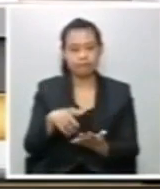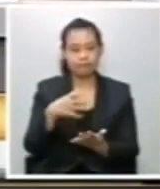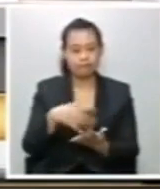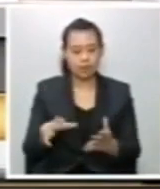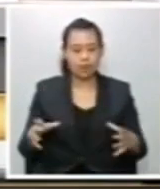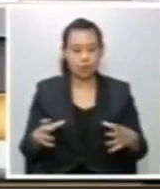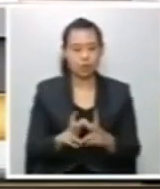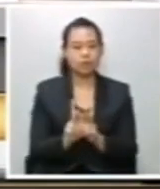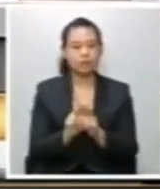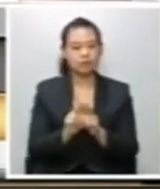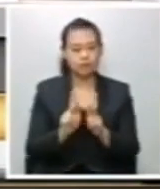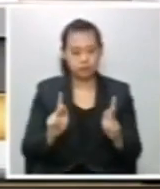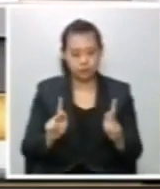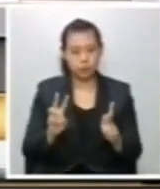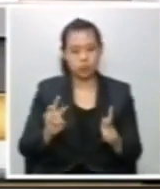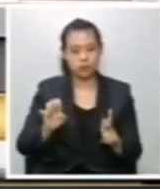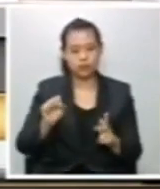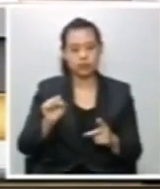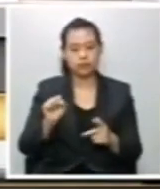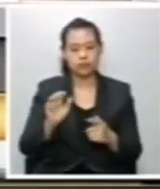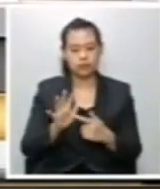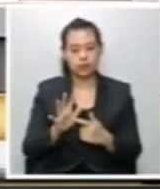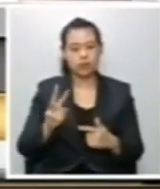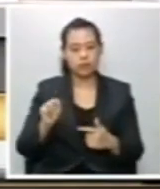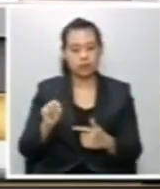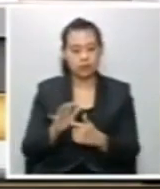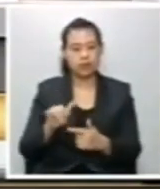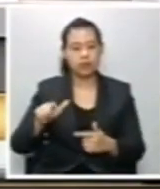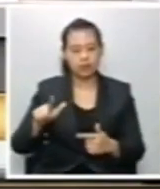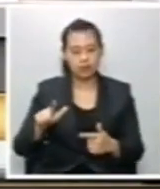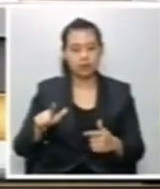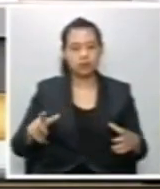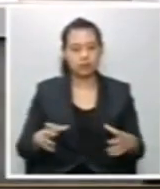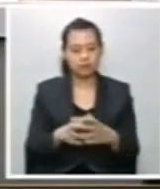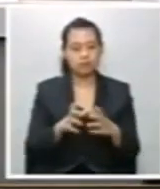วิสามัญเพื่อแก้ไขปัญหาที่ดินทำกินของประชาชนอย่างครบถ้วนและเป็นระบบครับขอบคุณครับ